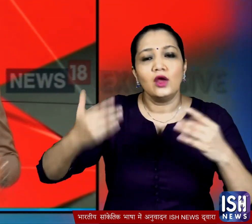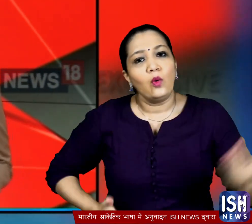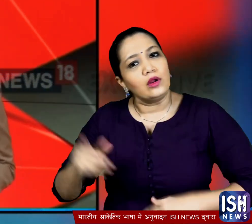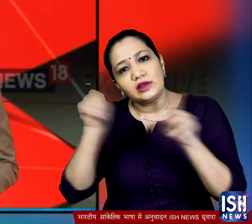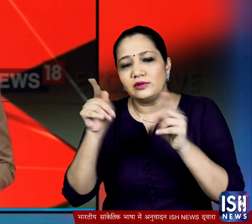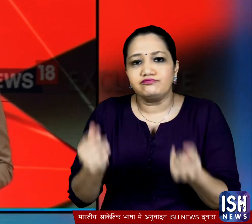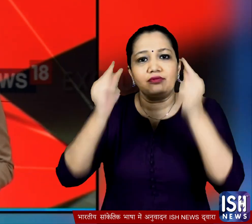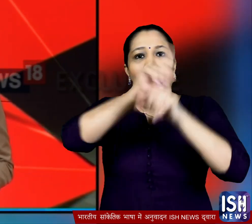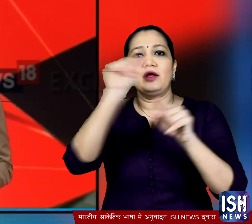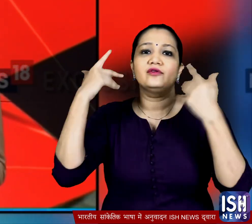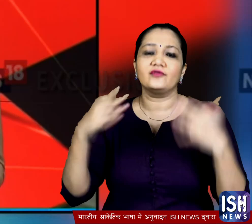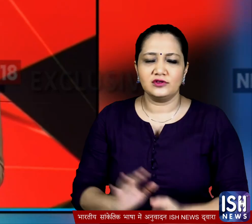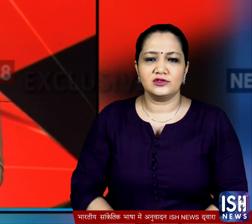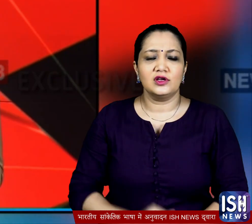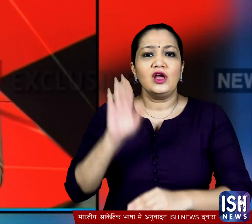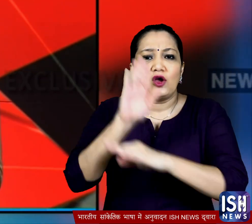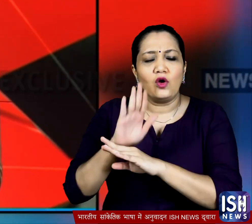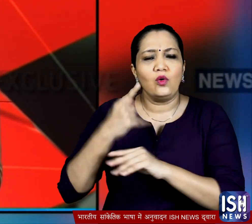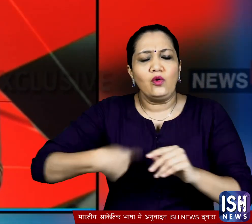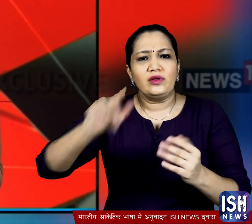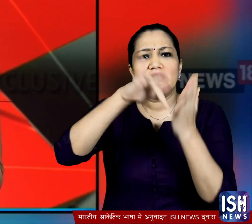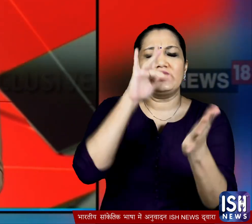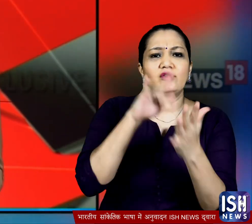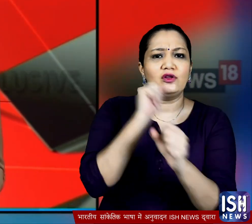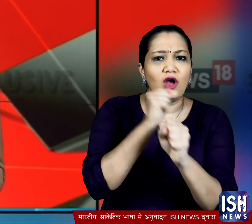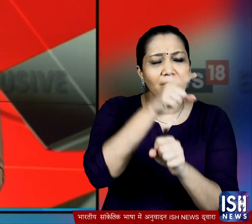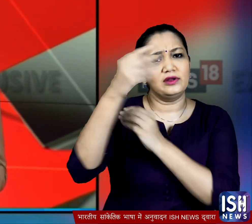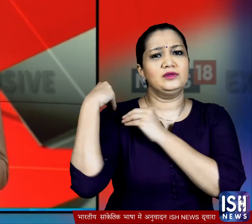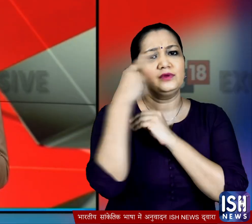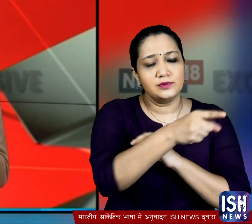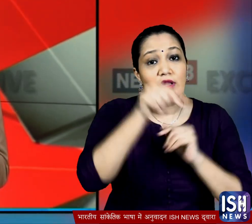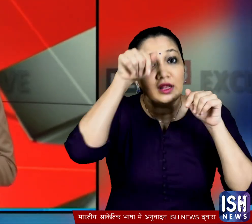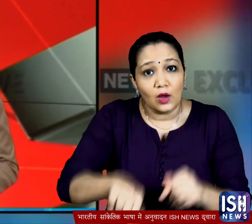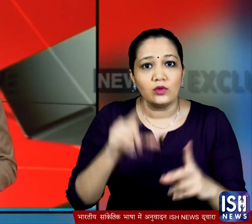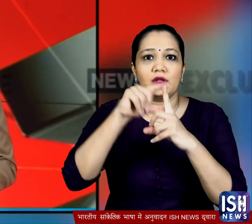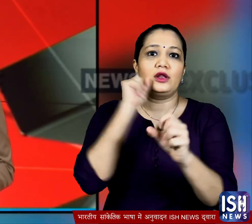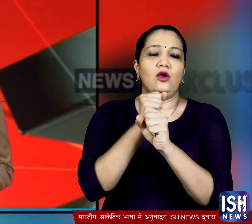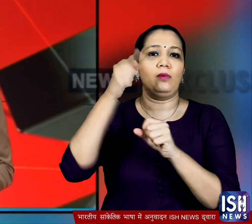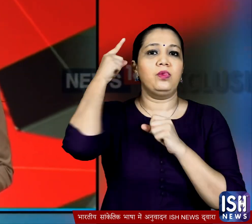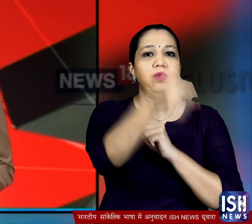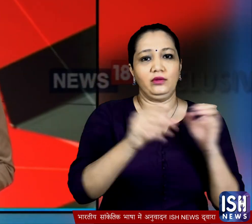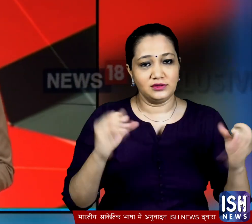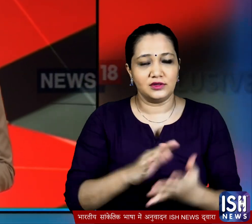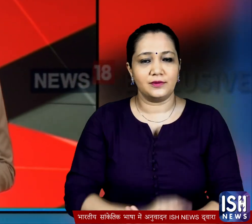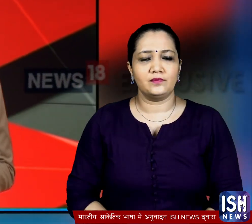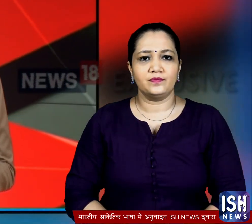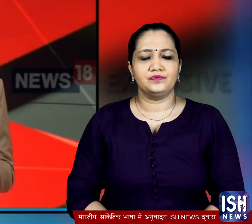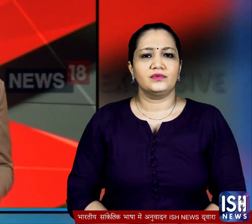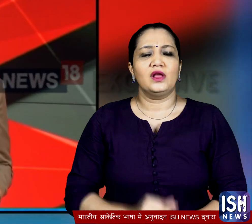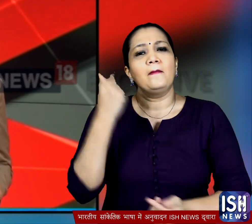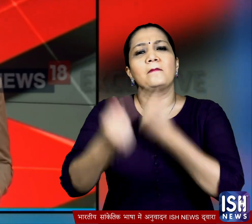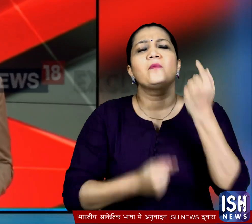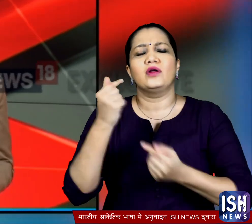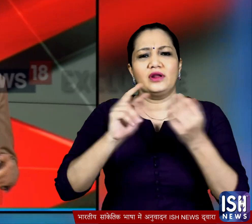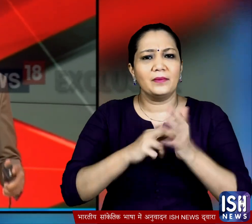पूरा हो जाएगा, जिसके लिए कांग्रेस अब तक केंद्र सरकार को जिम्मेदार ठहरा रही थी और अब उसने दिल्ली सरकार को भी घेरना शुरू कर दिया, जिसे सिर्फ